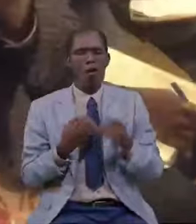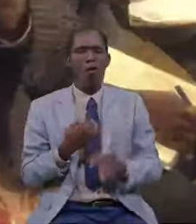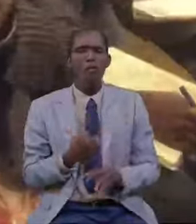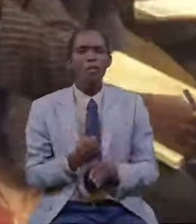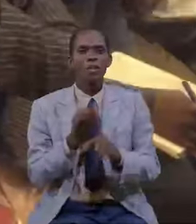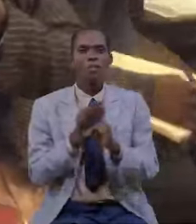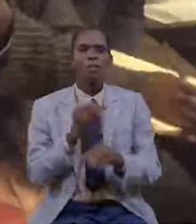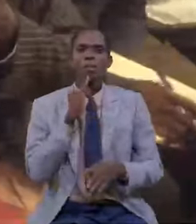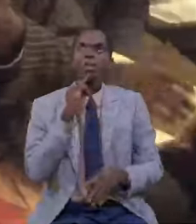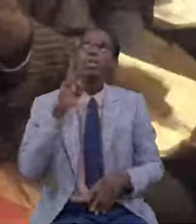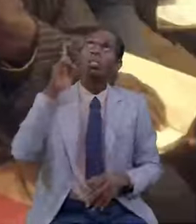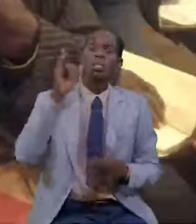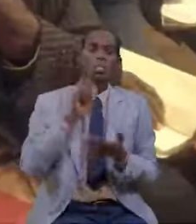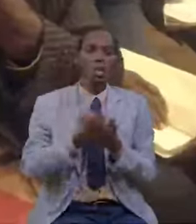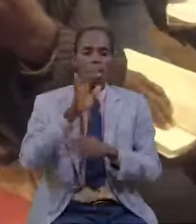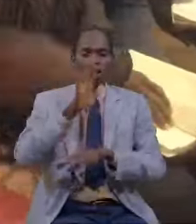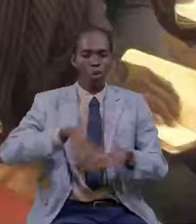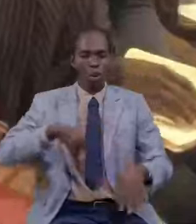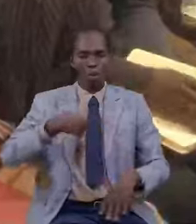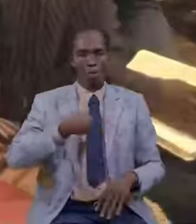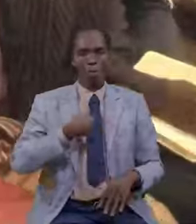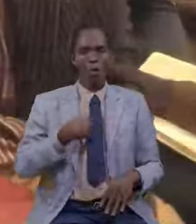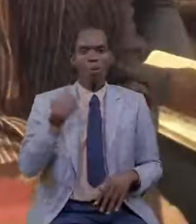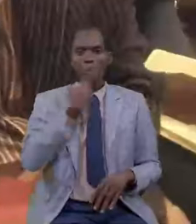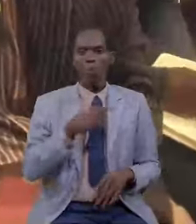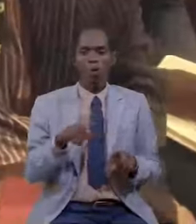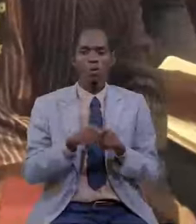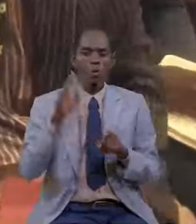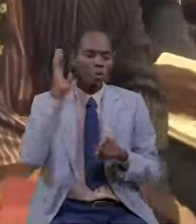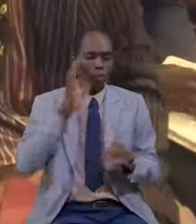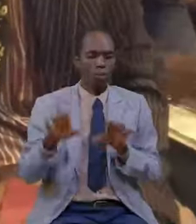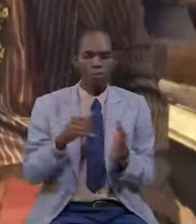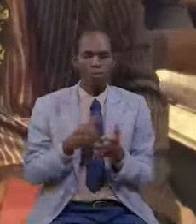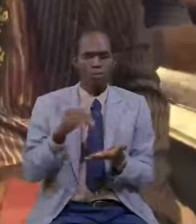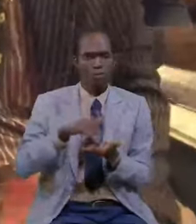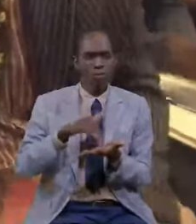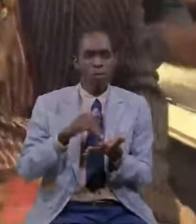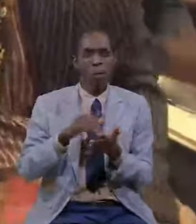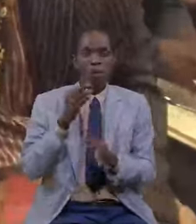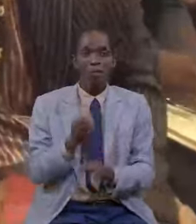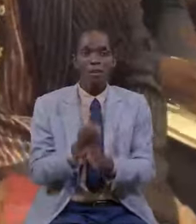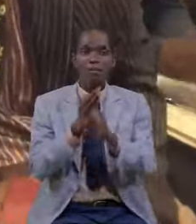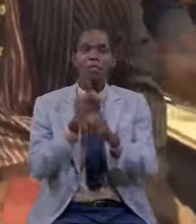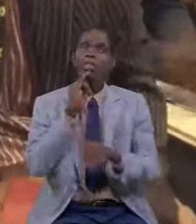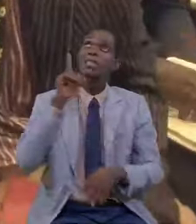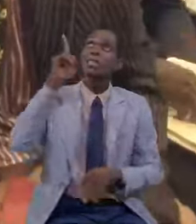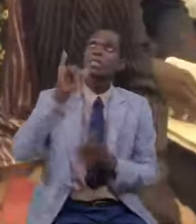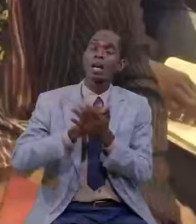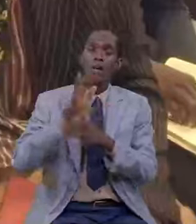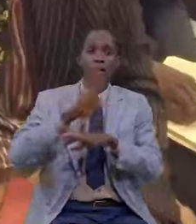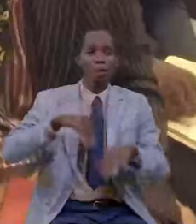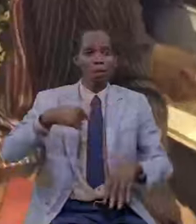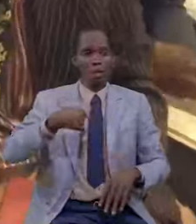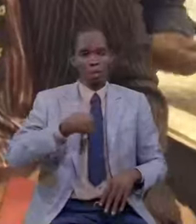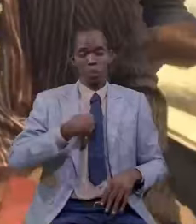m'a appelé est fidèle et c'est lui qui le fera. Encore dites ça avec assurance. Celui qui m'a appelé est